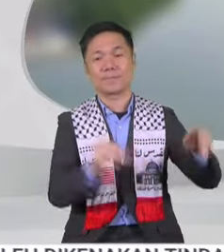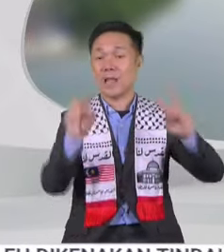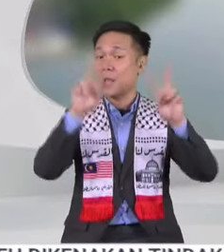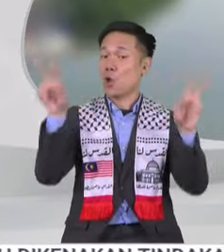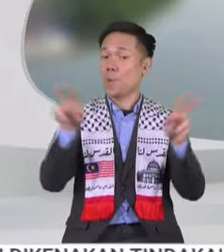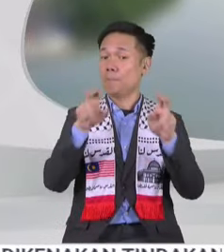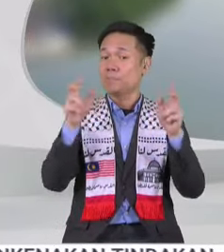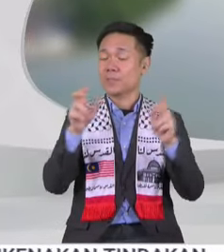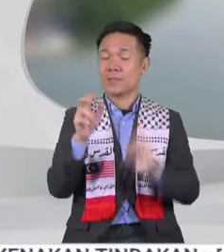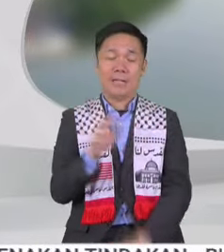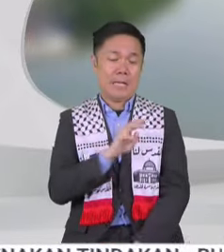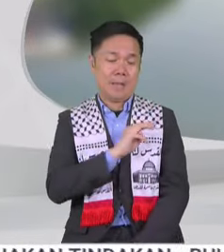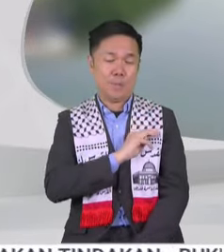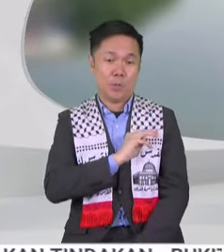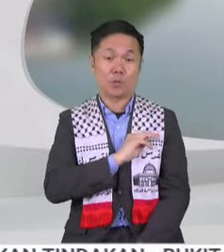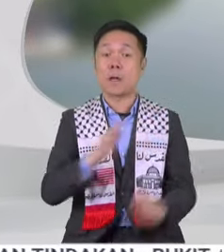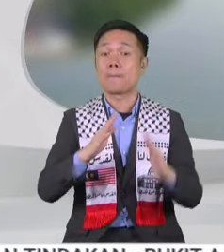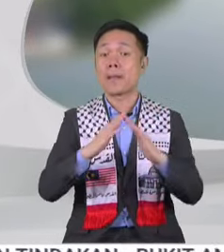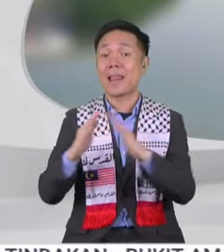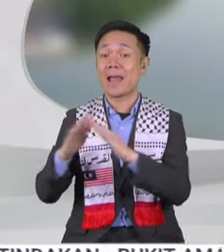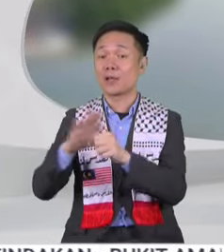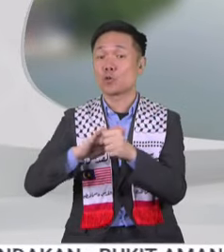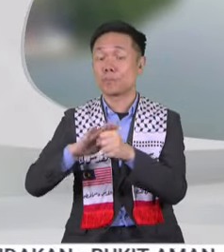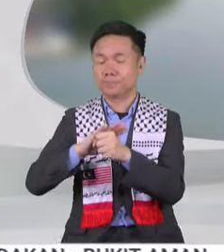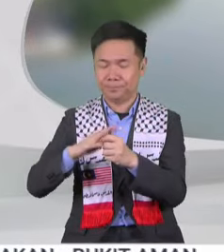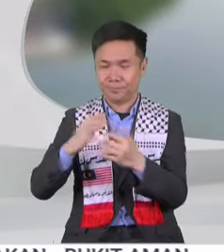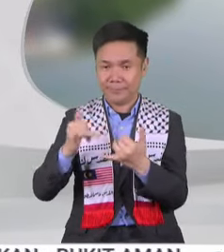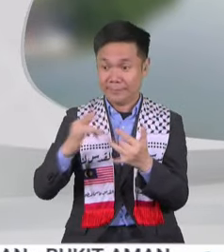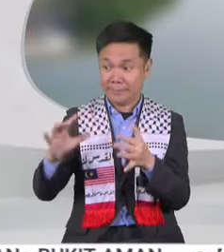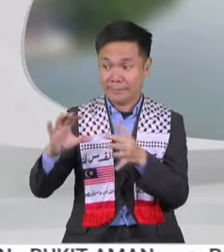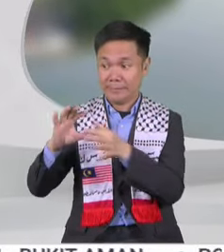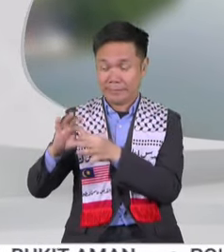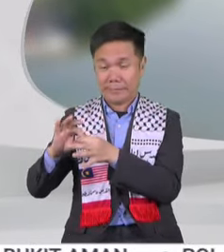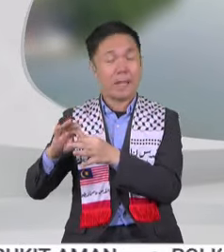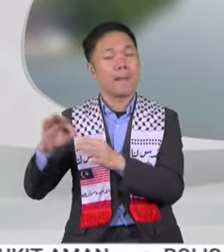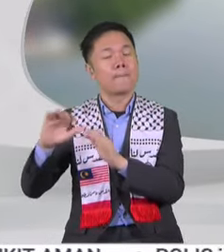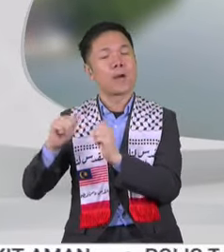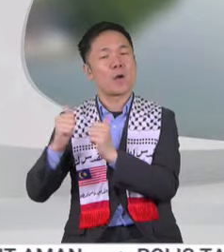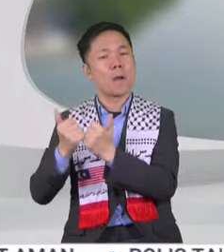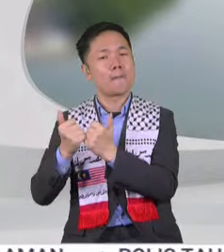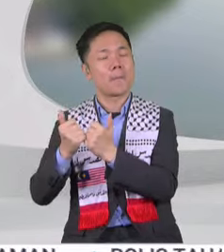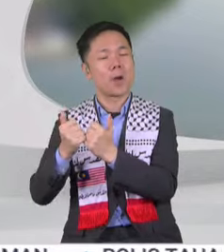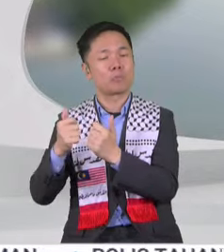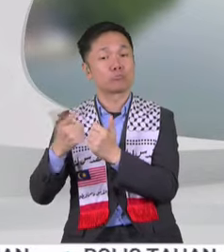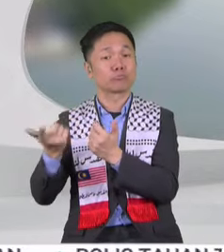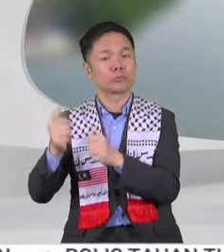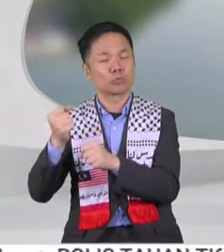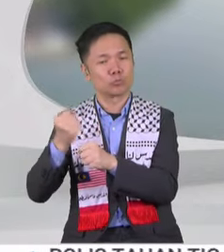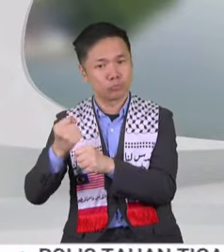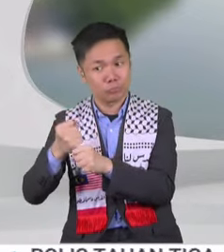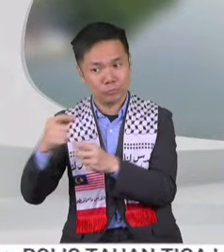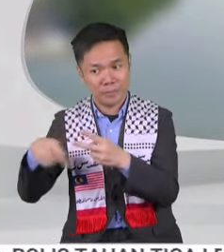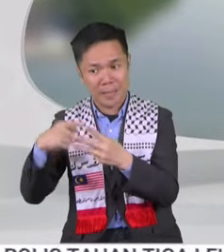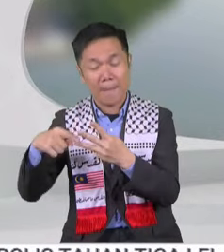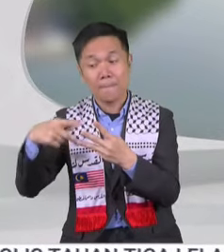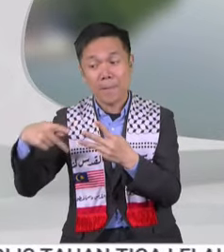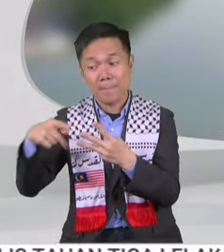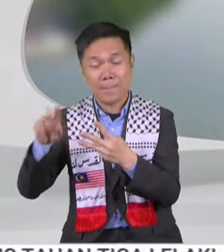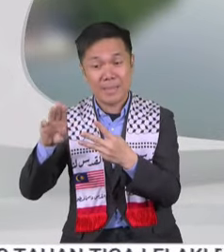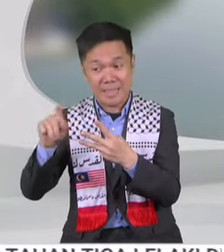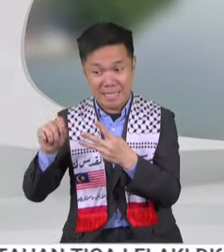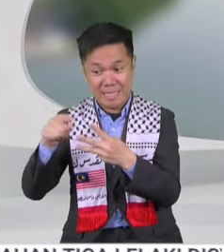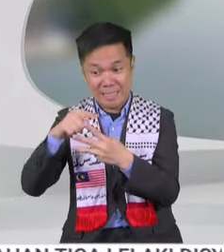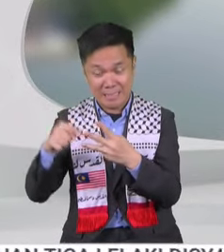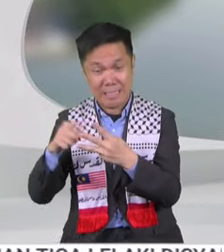Kementerian Kerajaan Tempatan dan Perumahan dengan kerjasama Perbadanan Produktiviti Malaysia dan pihak berkuasa tempatan PBT menerbitkan